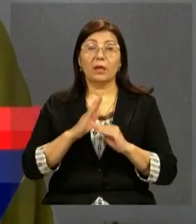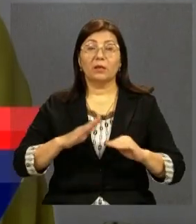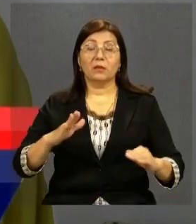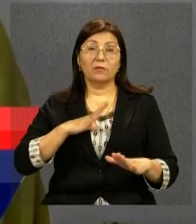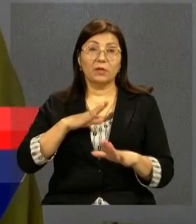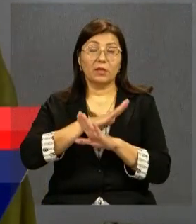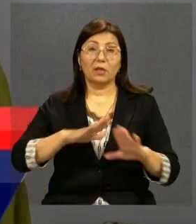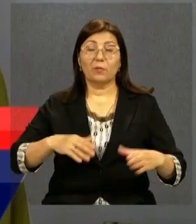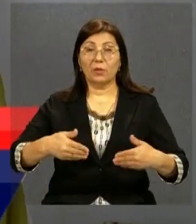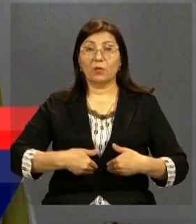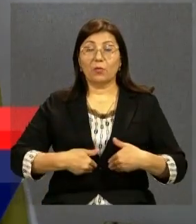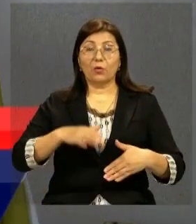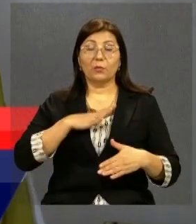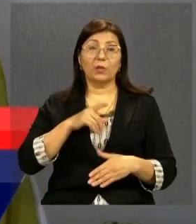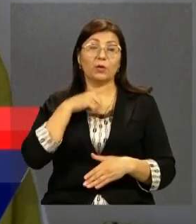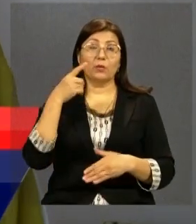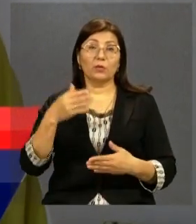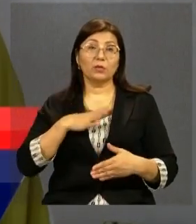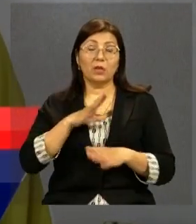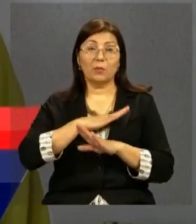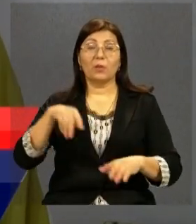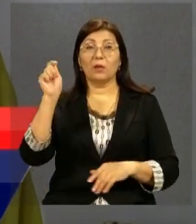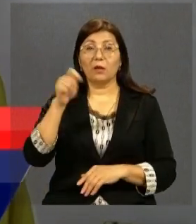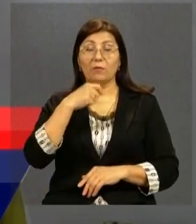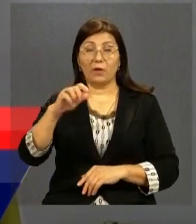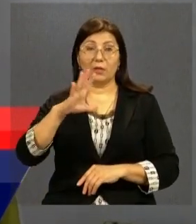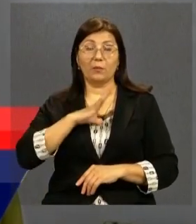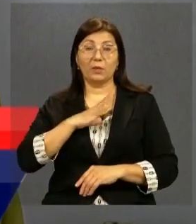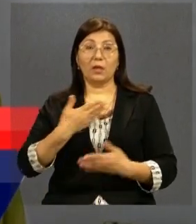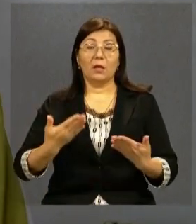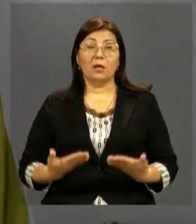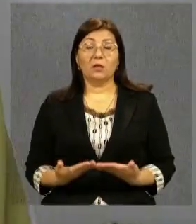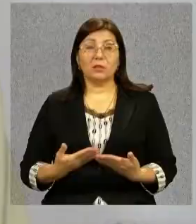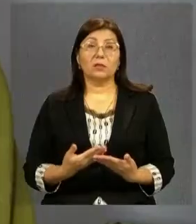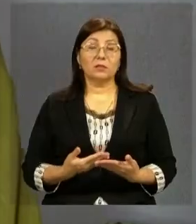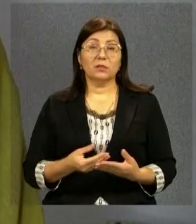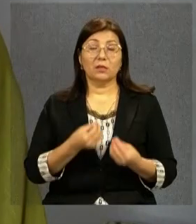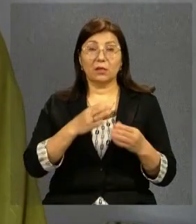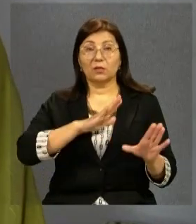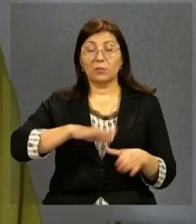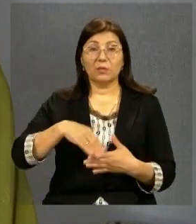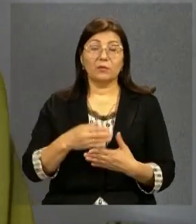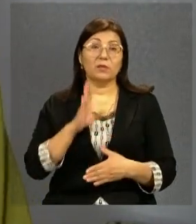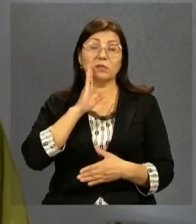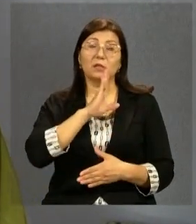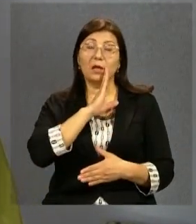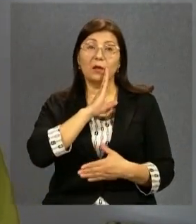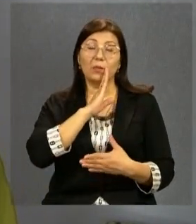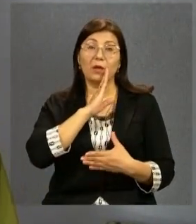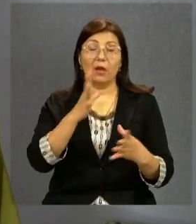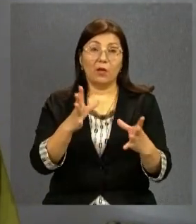был, юности не было, война была. Ну, жизнь прожил достойная. С мамой прожили 65